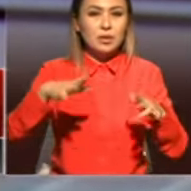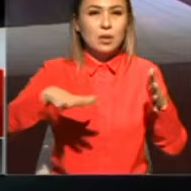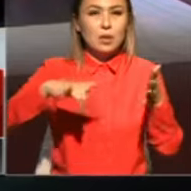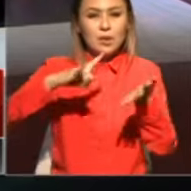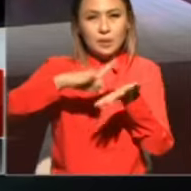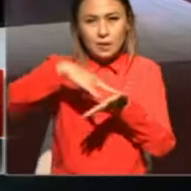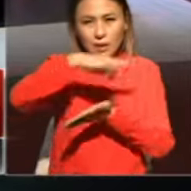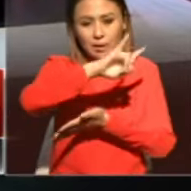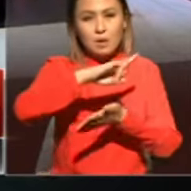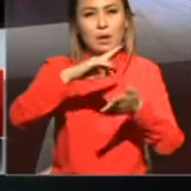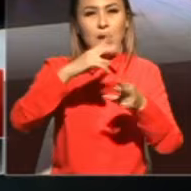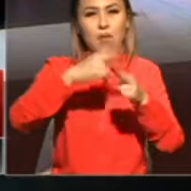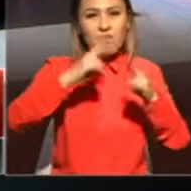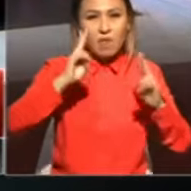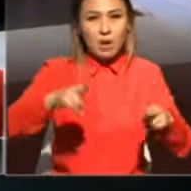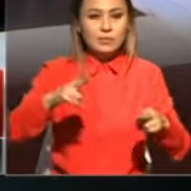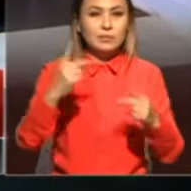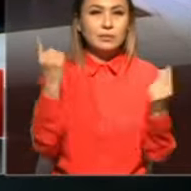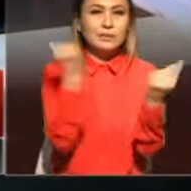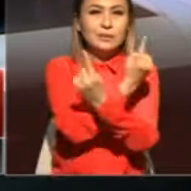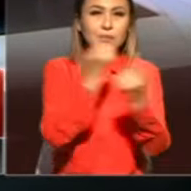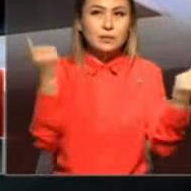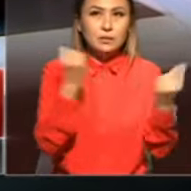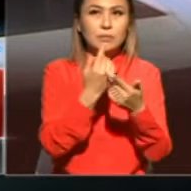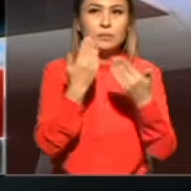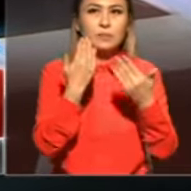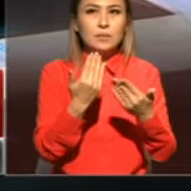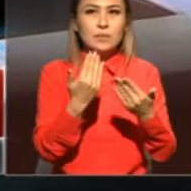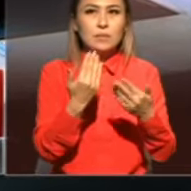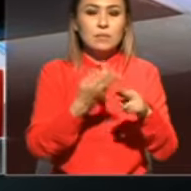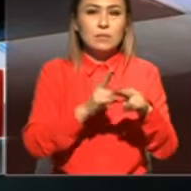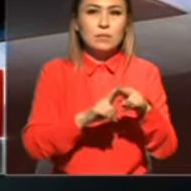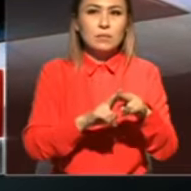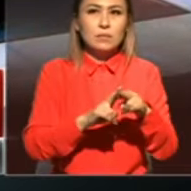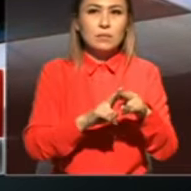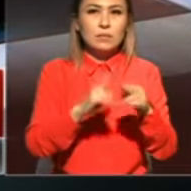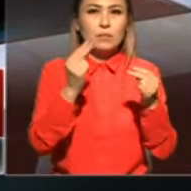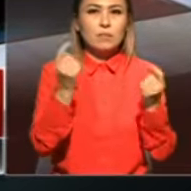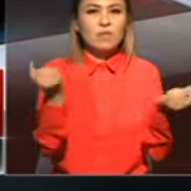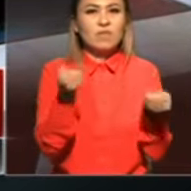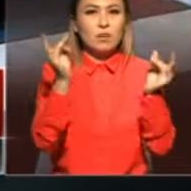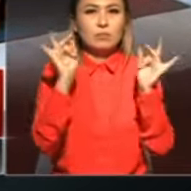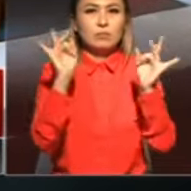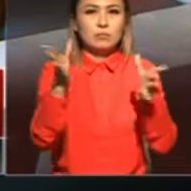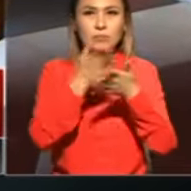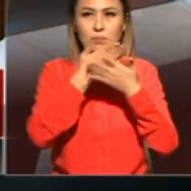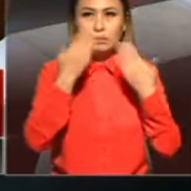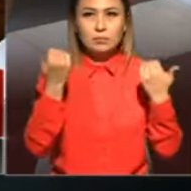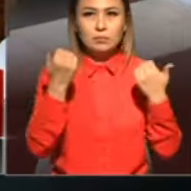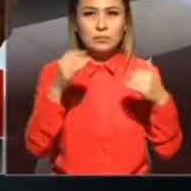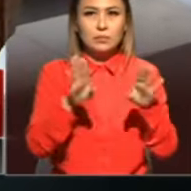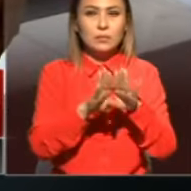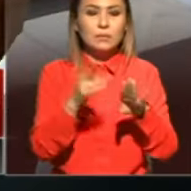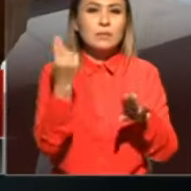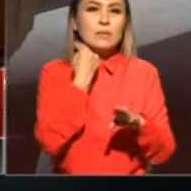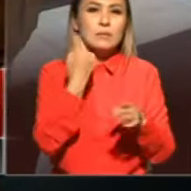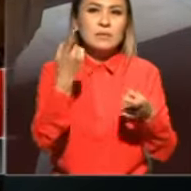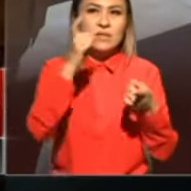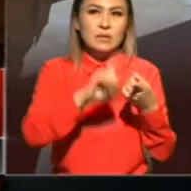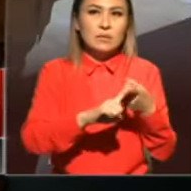ол мынанша жылда LRT ақшасын ақтайды деген нәрсе емес. Бұл имиджевый проект. Ол да бағана бір тойға ақша алып барды саған сияқты. Жоқ, ол да қарыздарға қатысты нәрсе